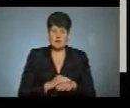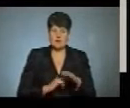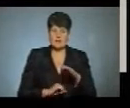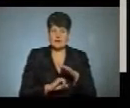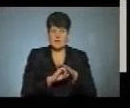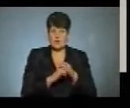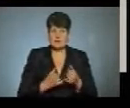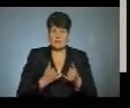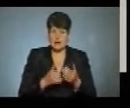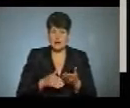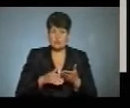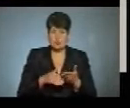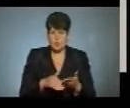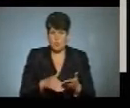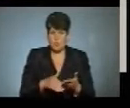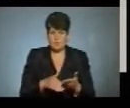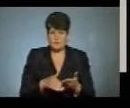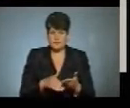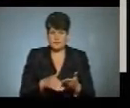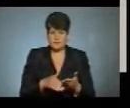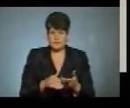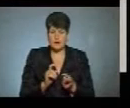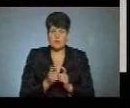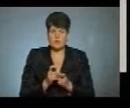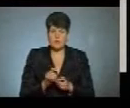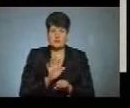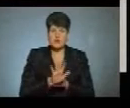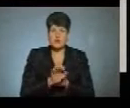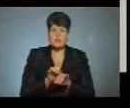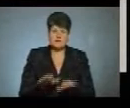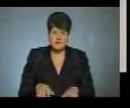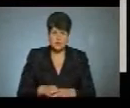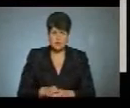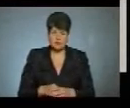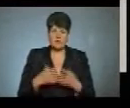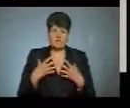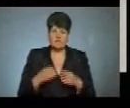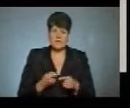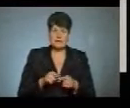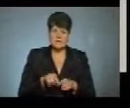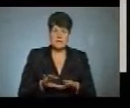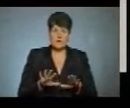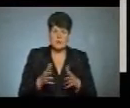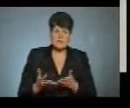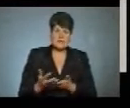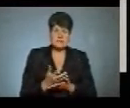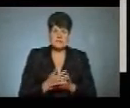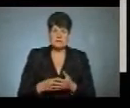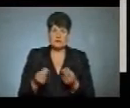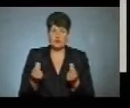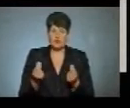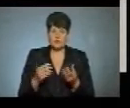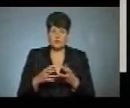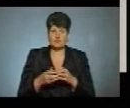для допомоги боротьби з коронавірусом. Вже на даний момент зібрано кошти в